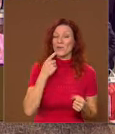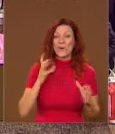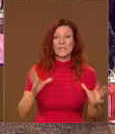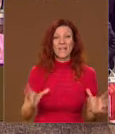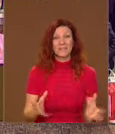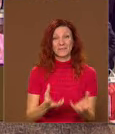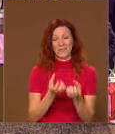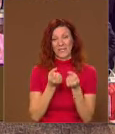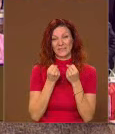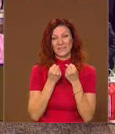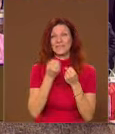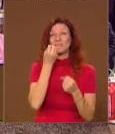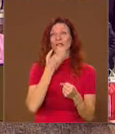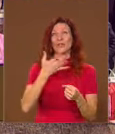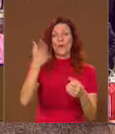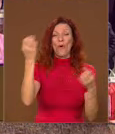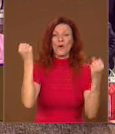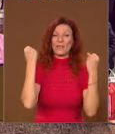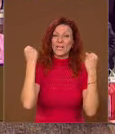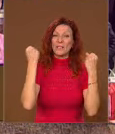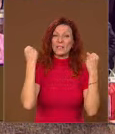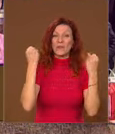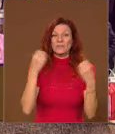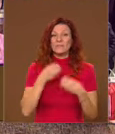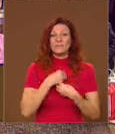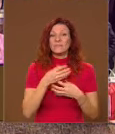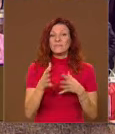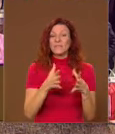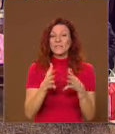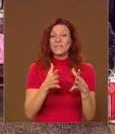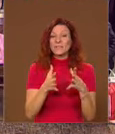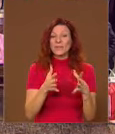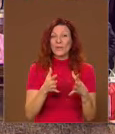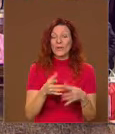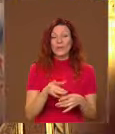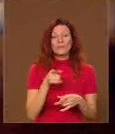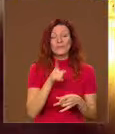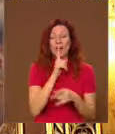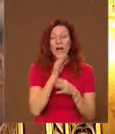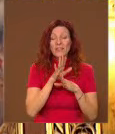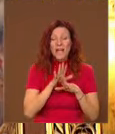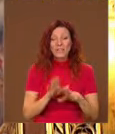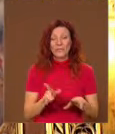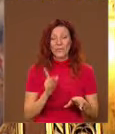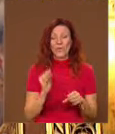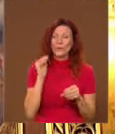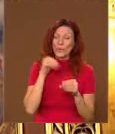спасението и духовния живот на вярващите таинство, в което те участват именно